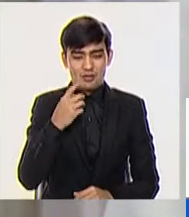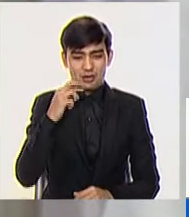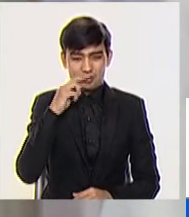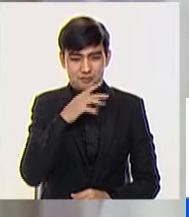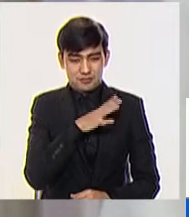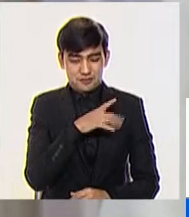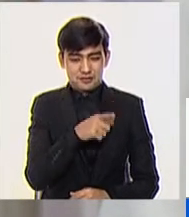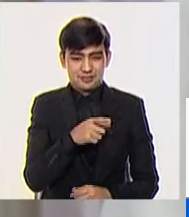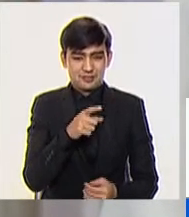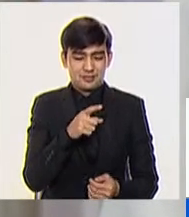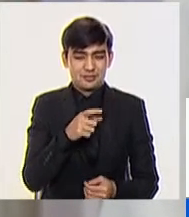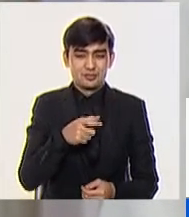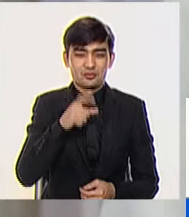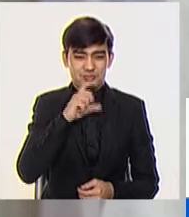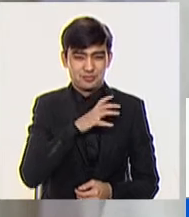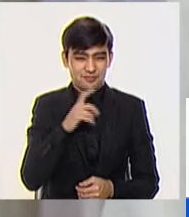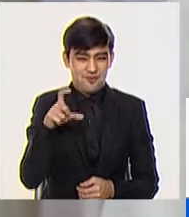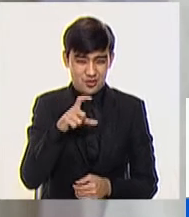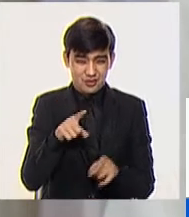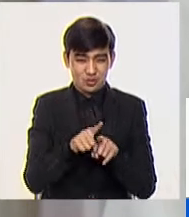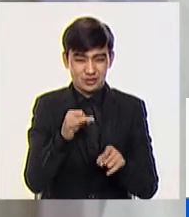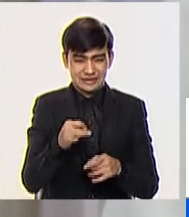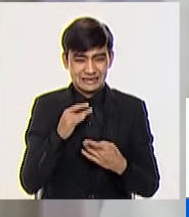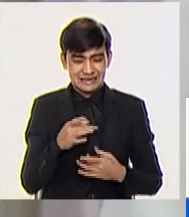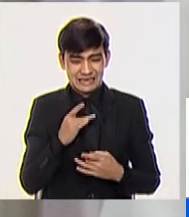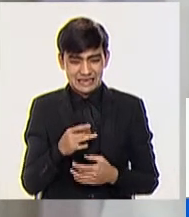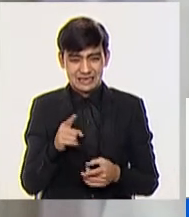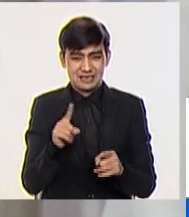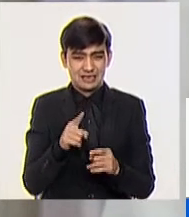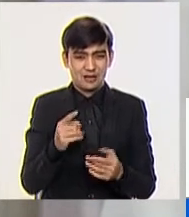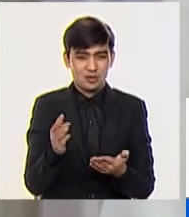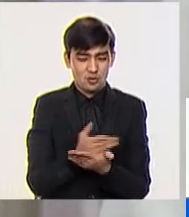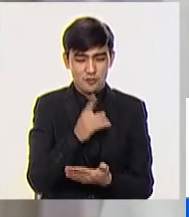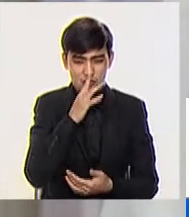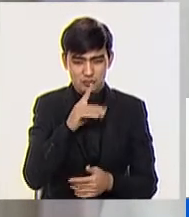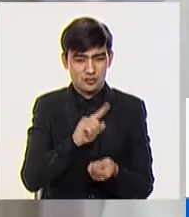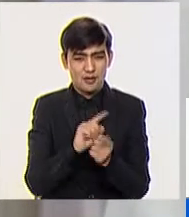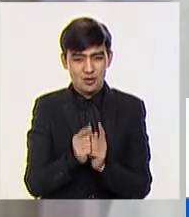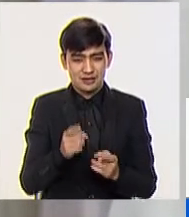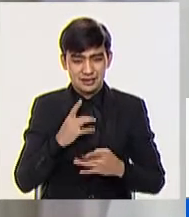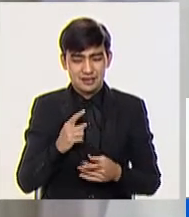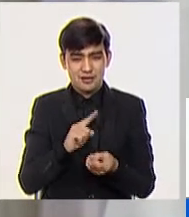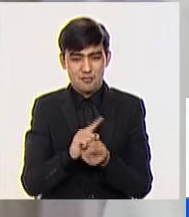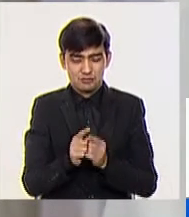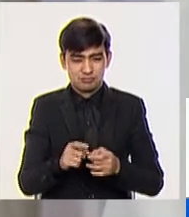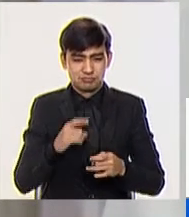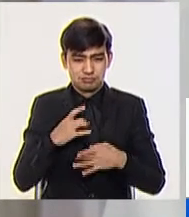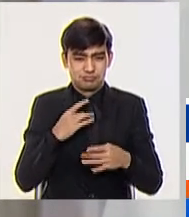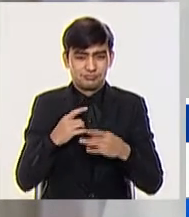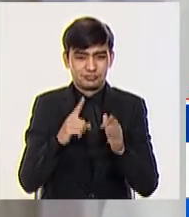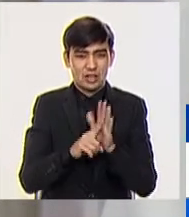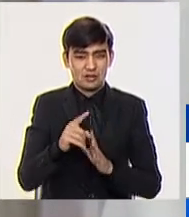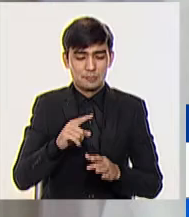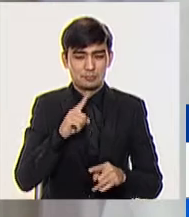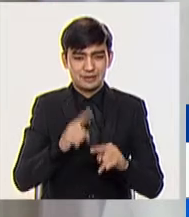түрде алкоголь ол осыны күйзелісті, стрессті жоққа шығара алмайды. Ол стрессті ауырлатады. Адам